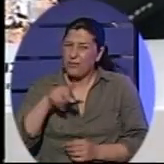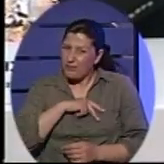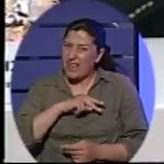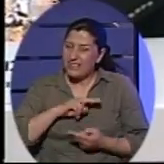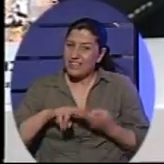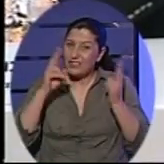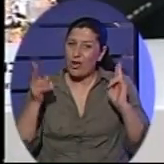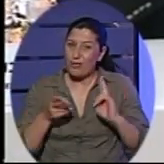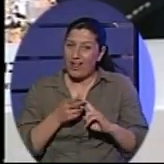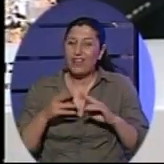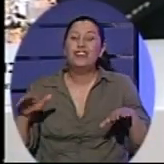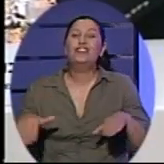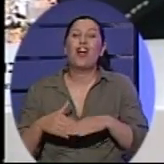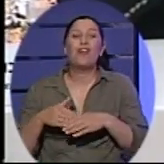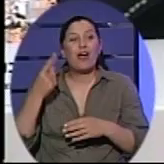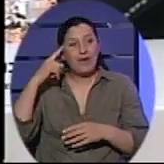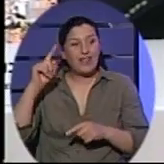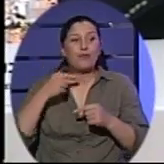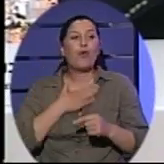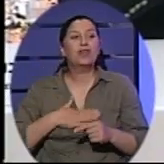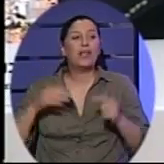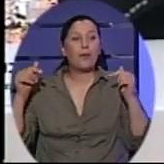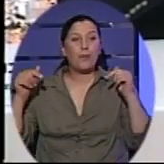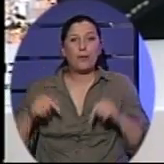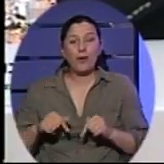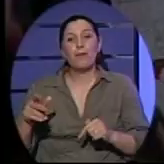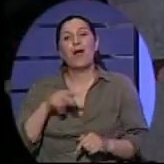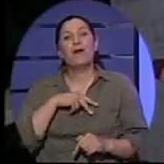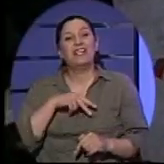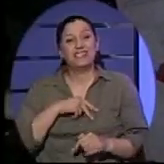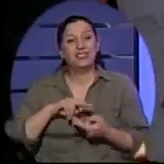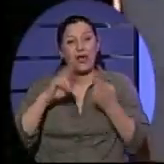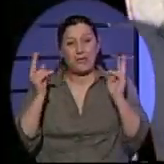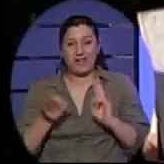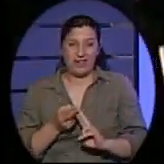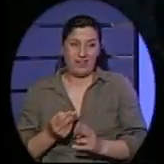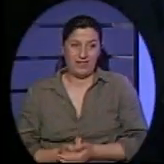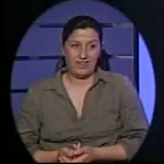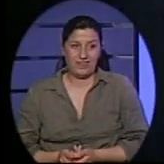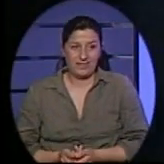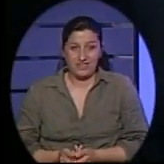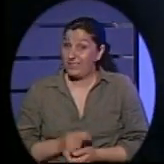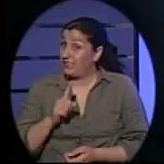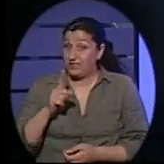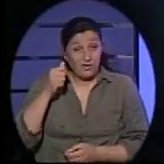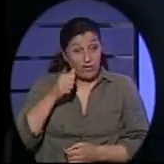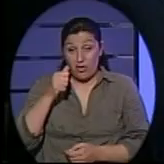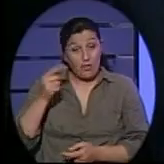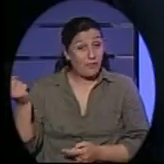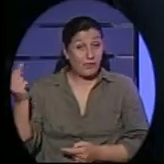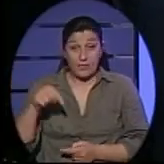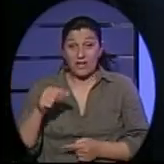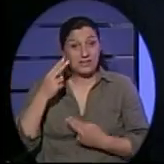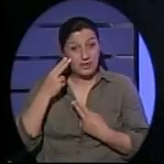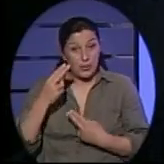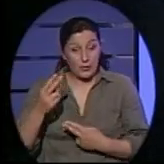נובל לשלום הו מדעי אני רוצה שגם במחלה הזאתי מישהו שיקבל פרס נובל זה לא כל יום יורד הנשיא לסיור